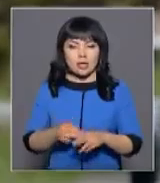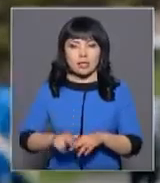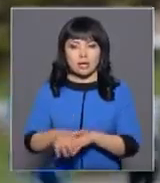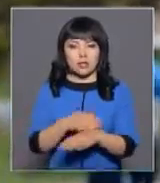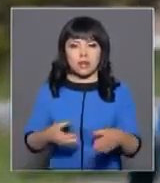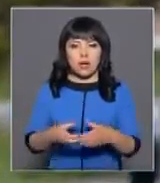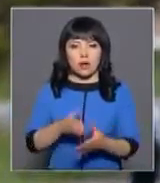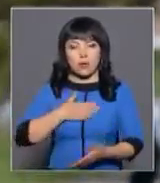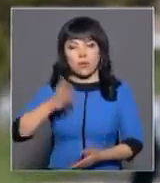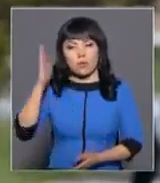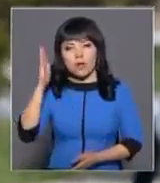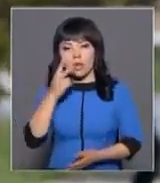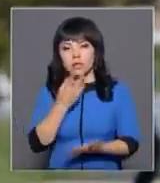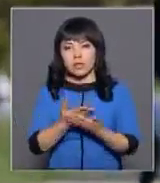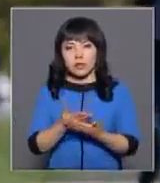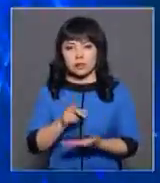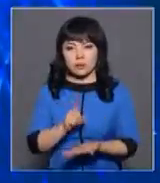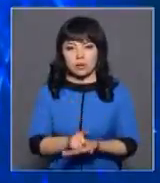біздің болашағымызды анықтайды.